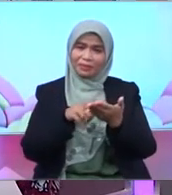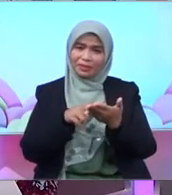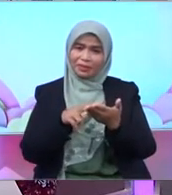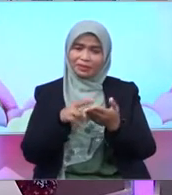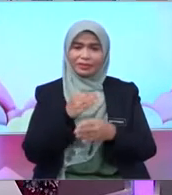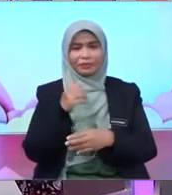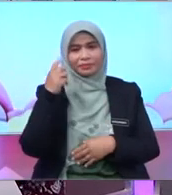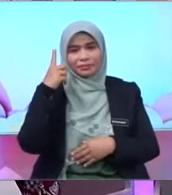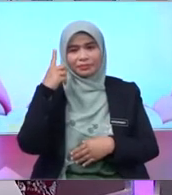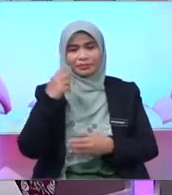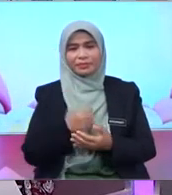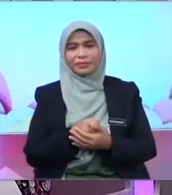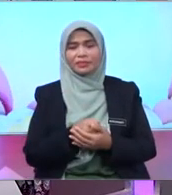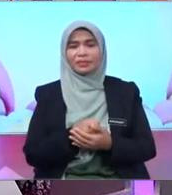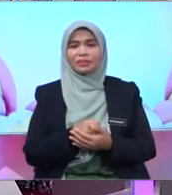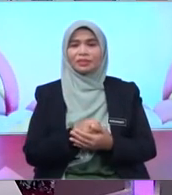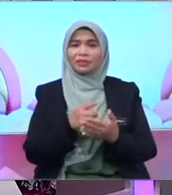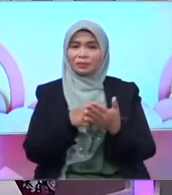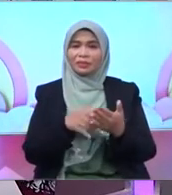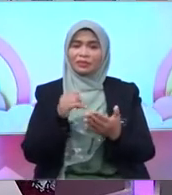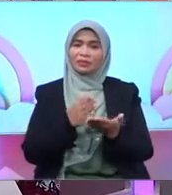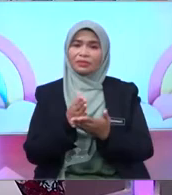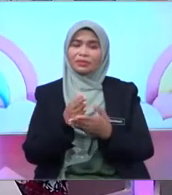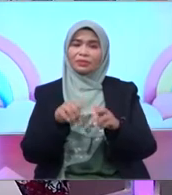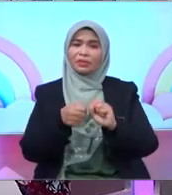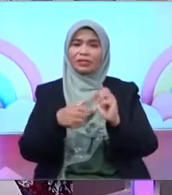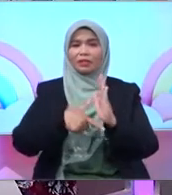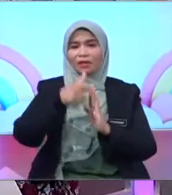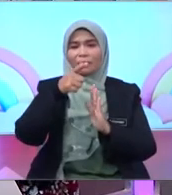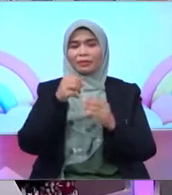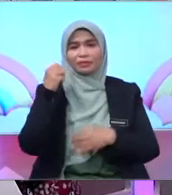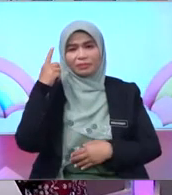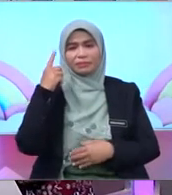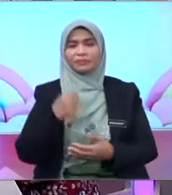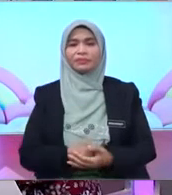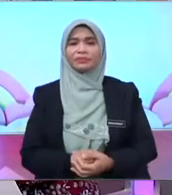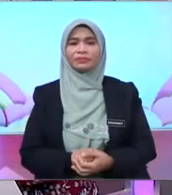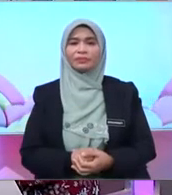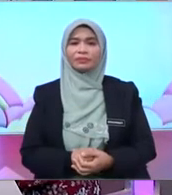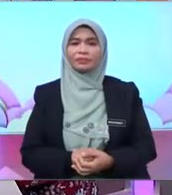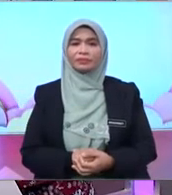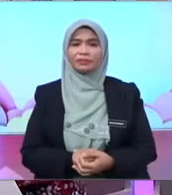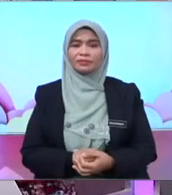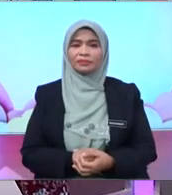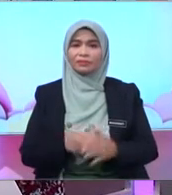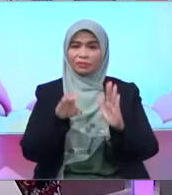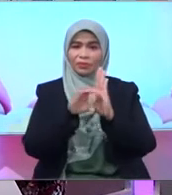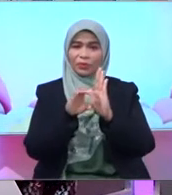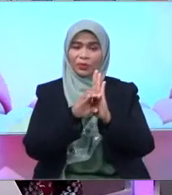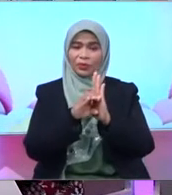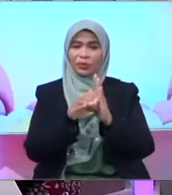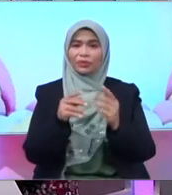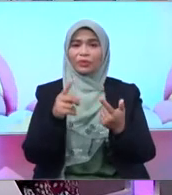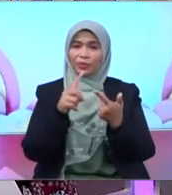pahamkan situasi yang seterusnya supaya lebih faham anjing contoh statistika